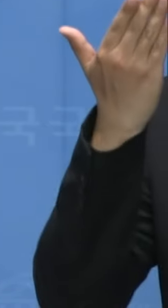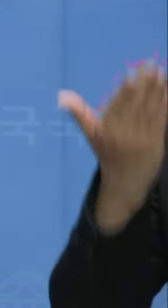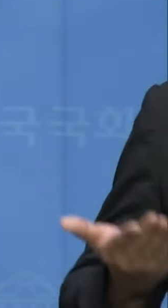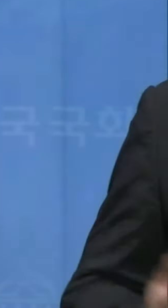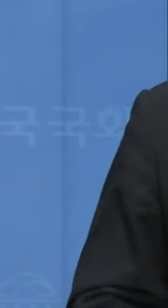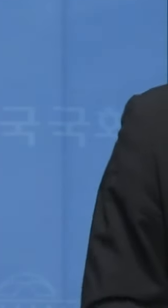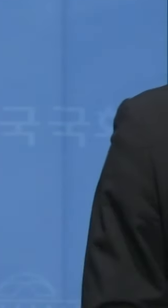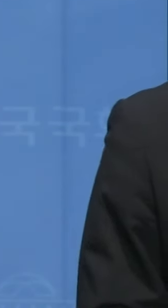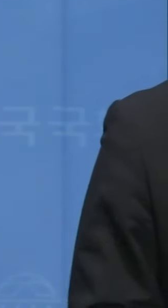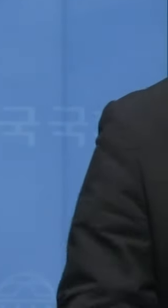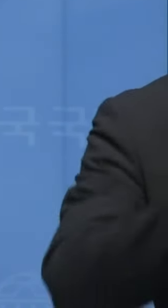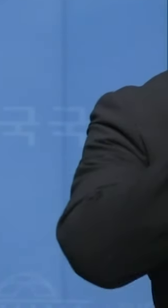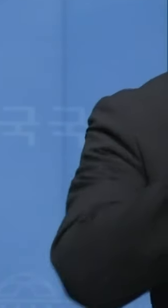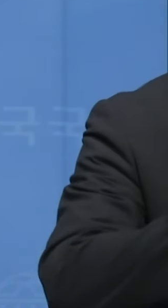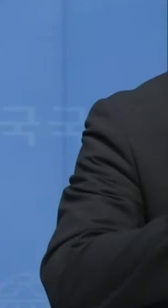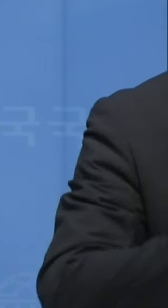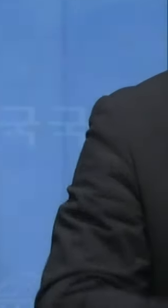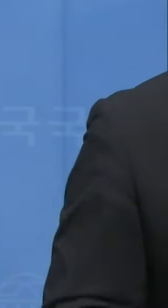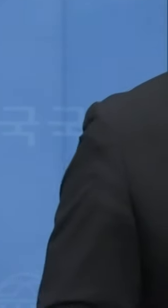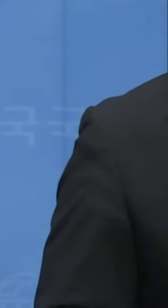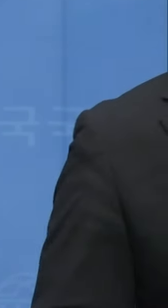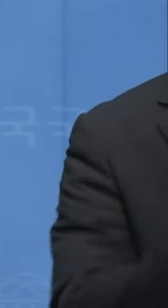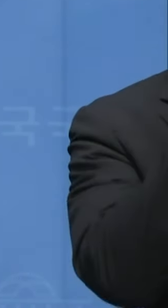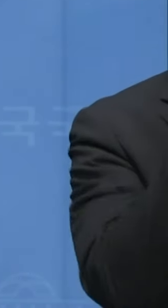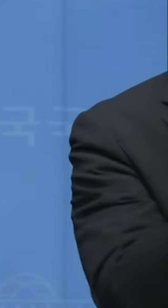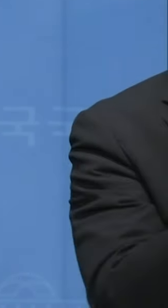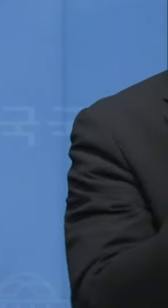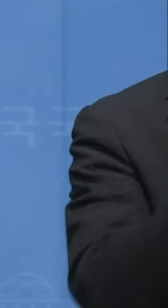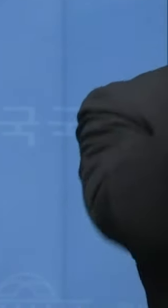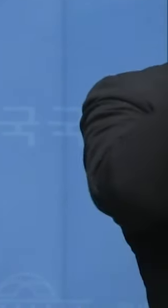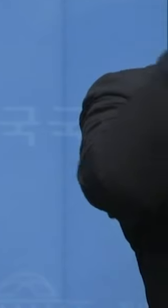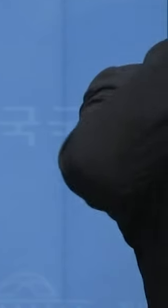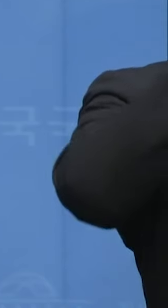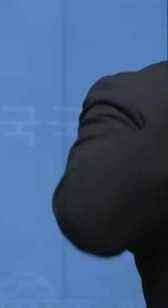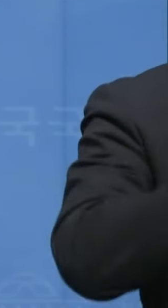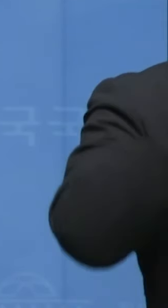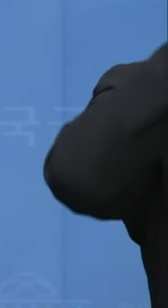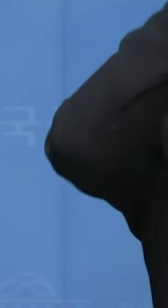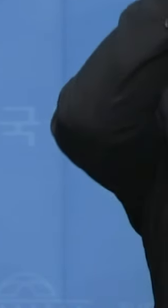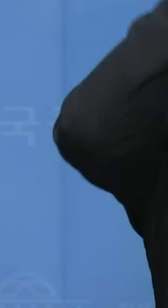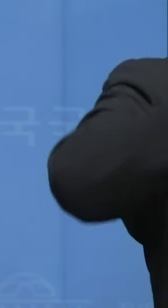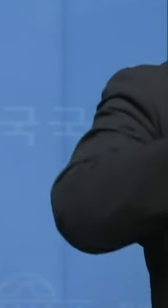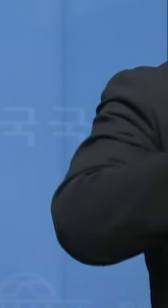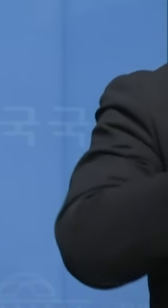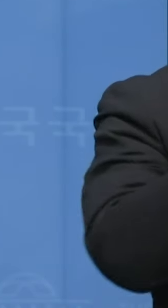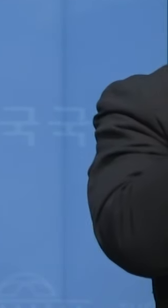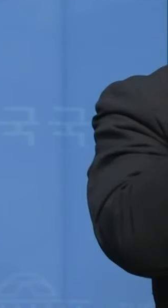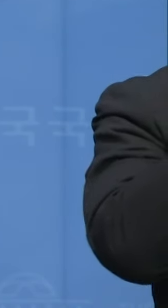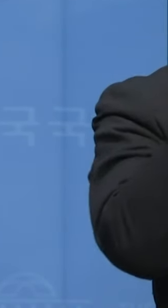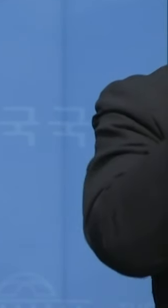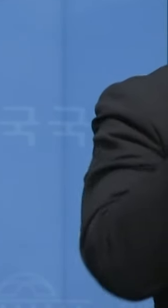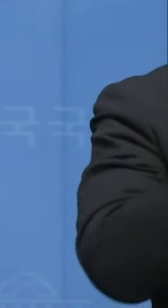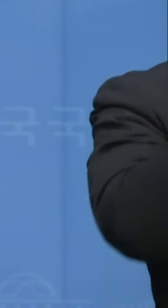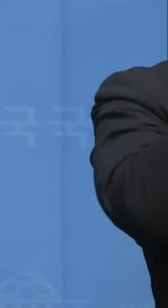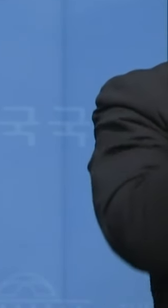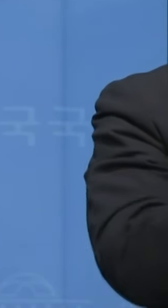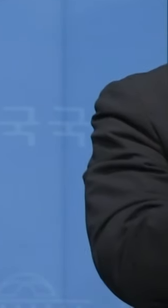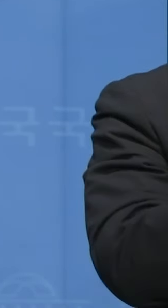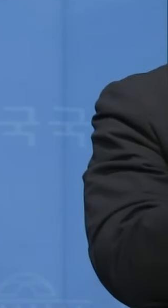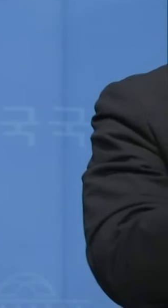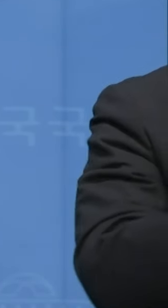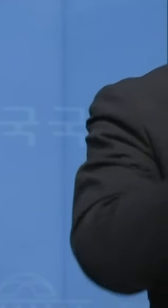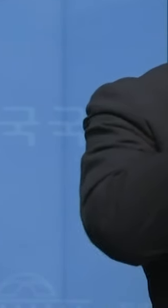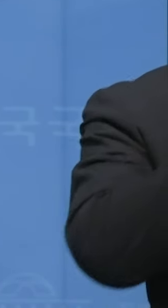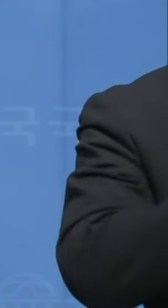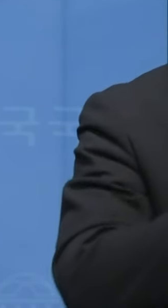친인 돌려 막은 이창수 서울중앙지검장 야당 탄압 경력과 영부인 방탄